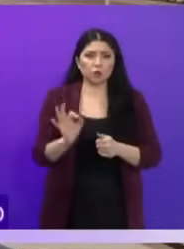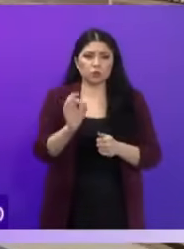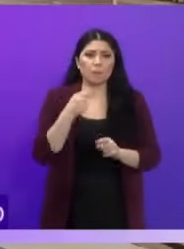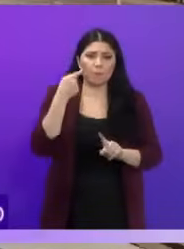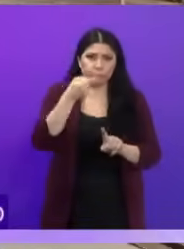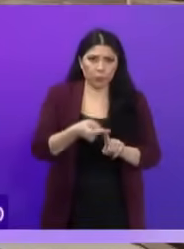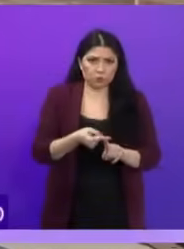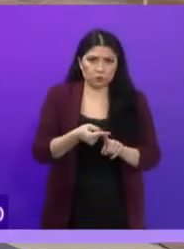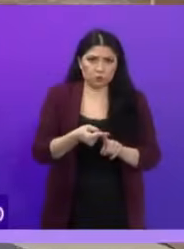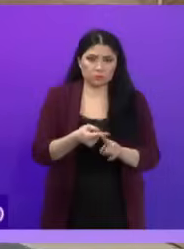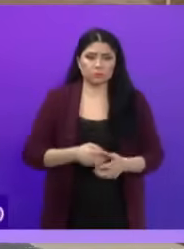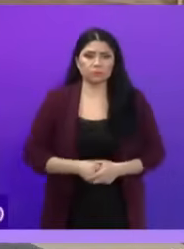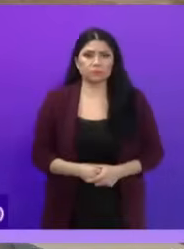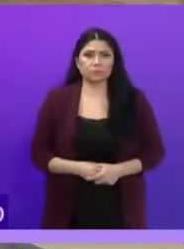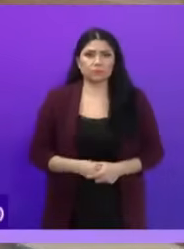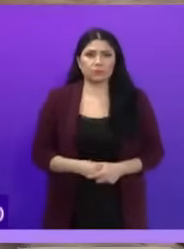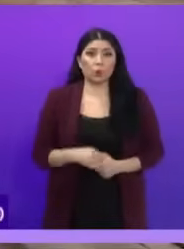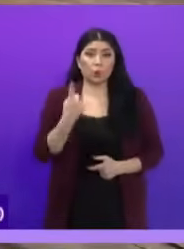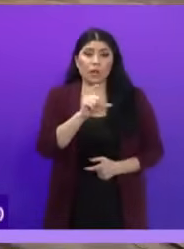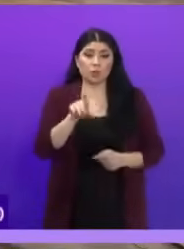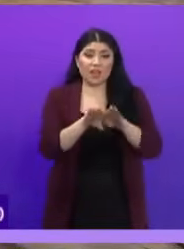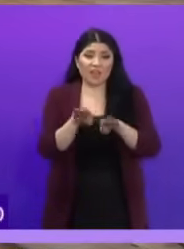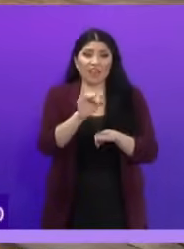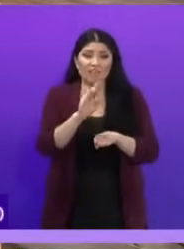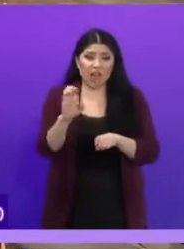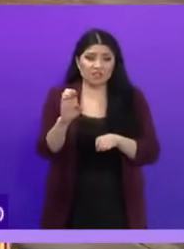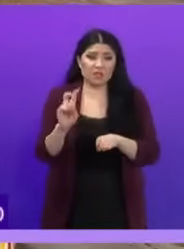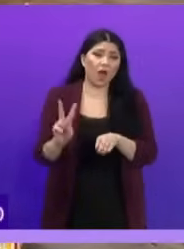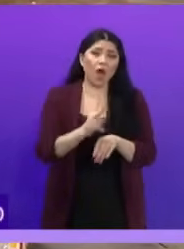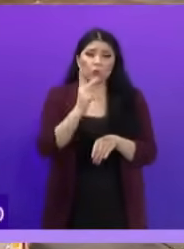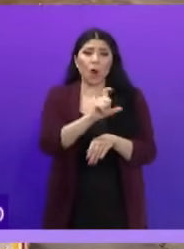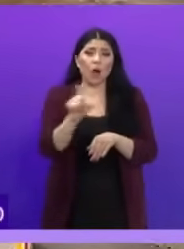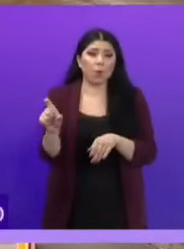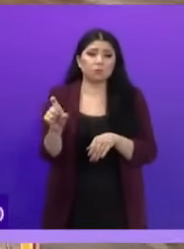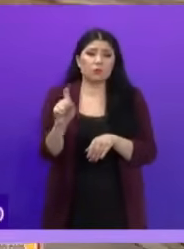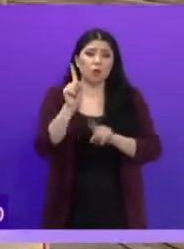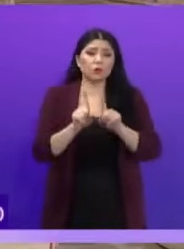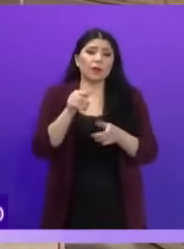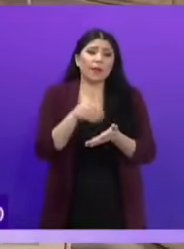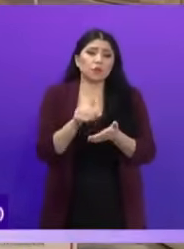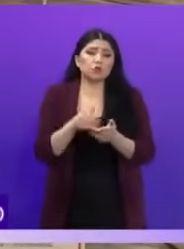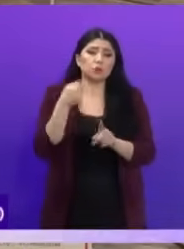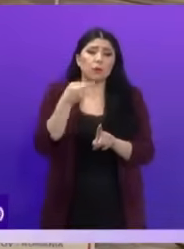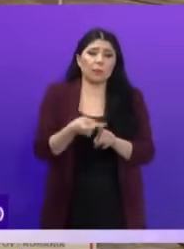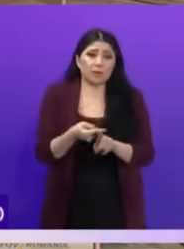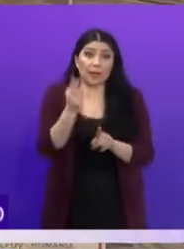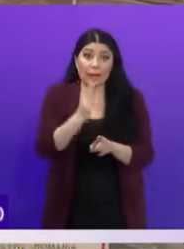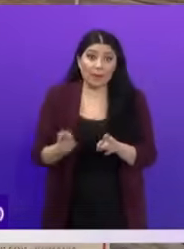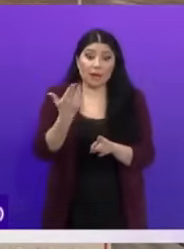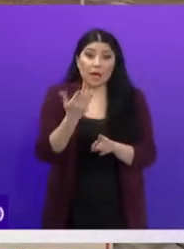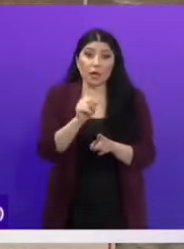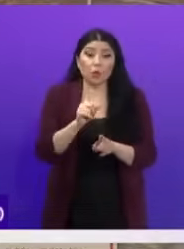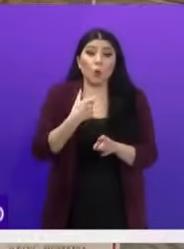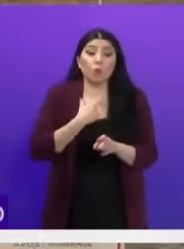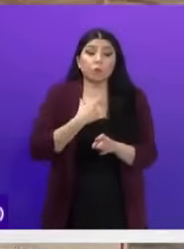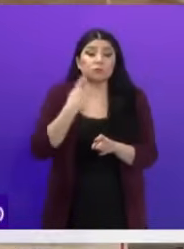mari, pe de o parte datorate inflației, pe de o parte acestor unor costuri suplimentare, repet, pe care încă nu le